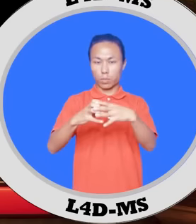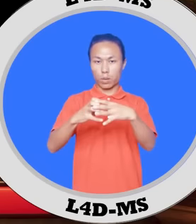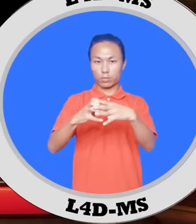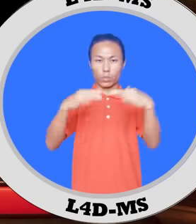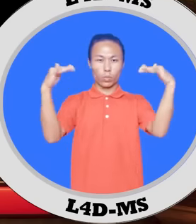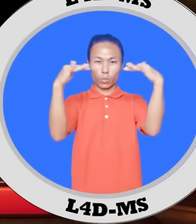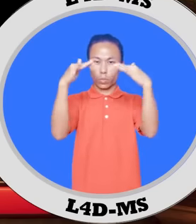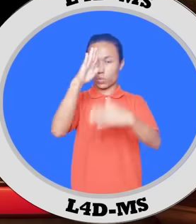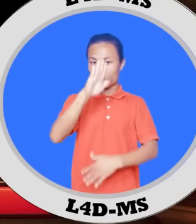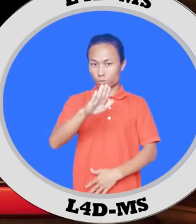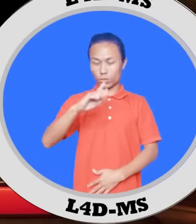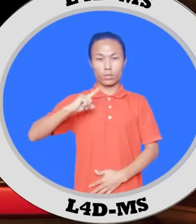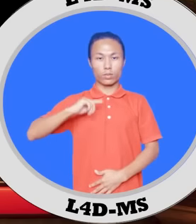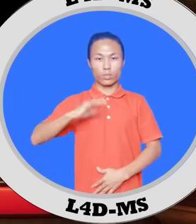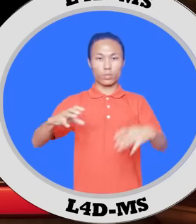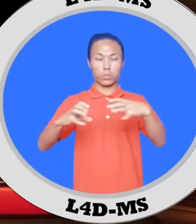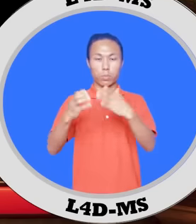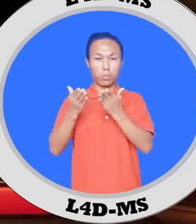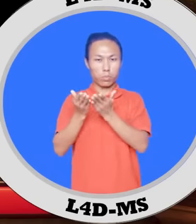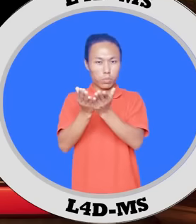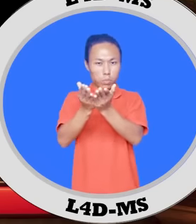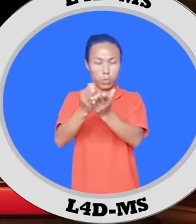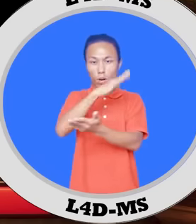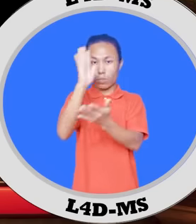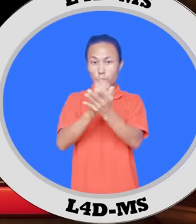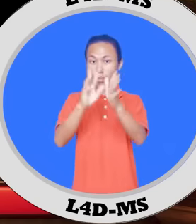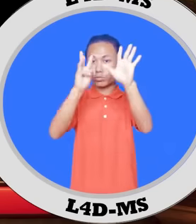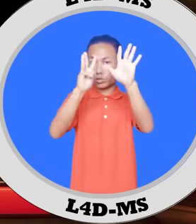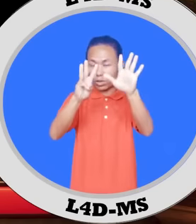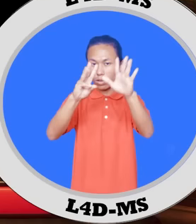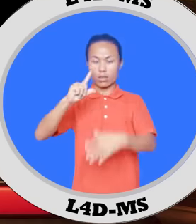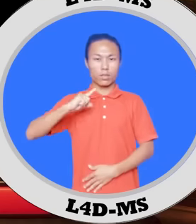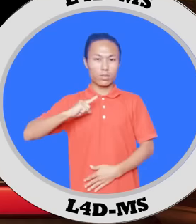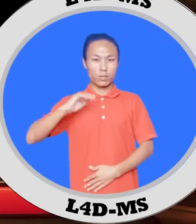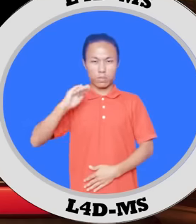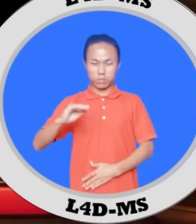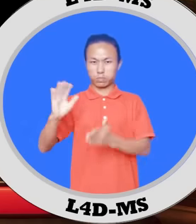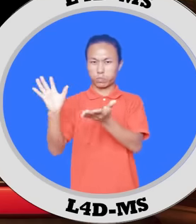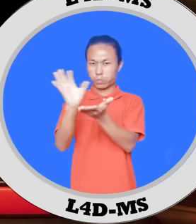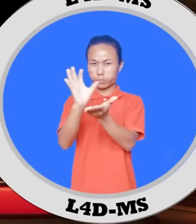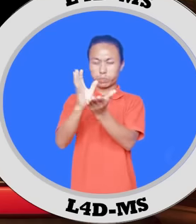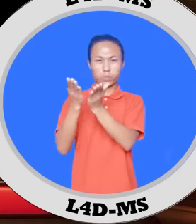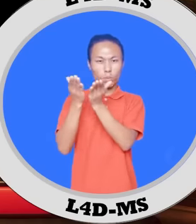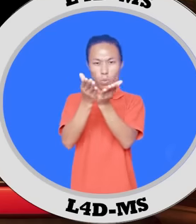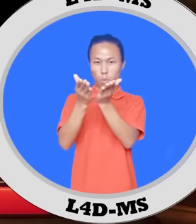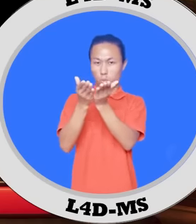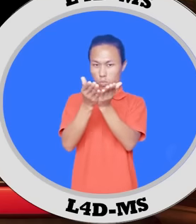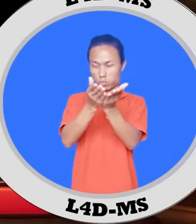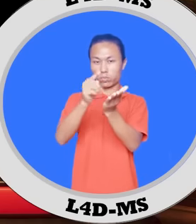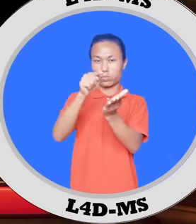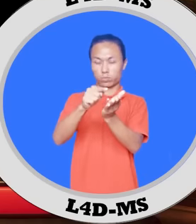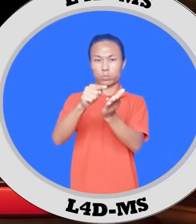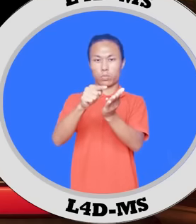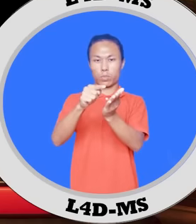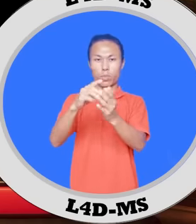စ်တပ်နဲ့အာရခတပ်တော်တို့တိုက်ပွဲတွေပြင်းထန်စွာဖြစ်ပွားနေရလို့ဆိုပါရယ်အကြမ်းဖက်စစ်တပ်ကစစ်သင်္ဘောစစ်စီနဲ့ရေချောင်းက